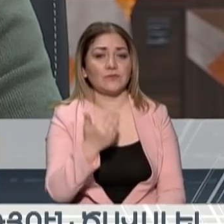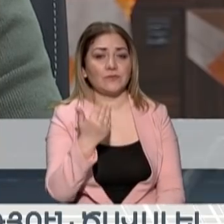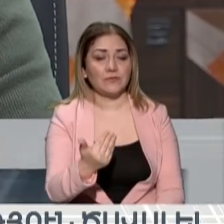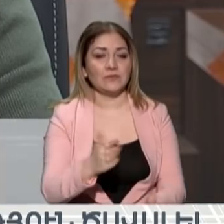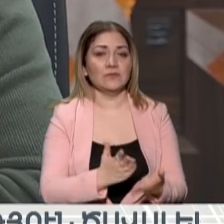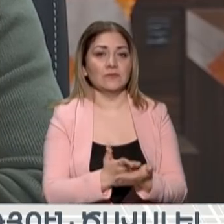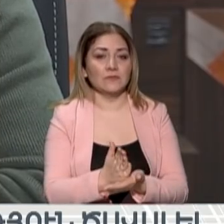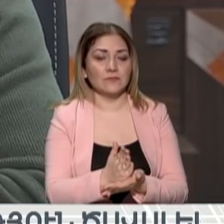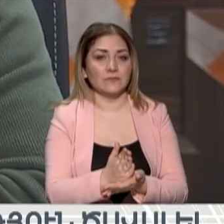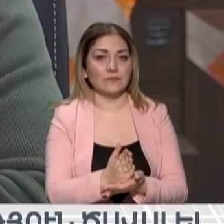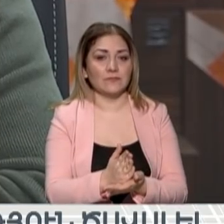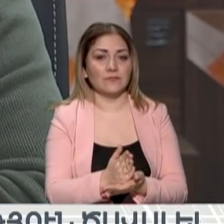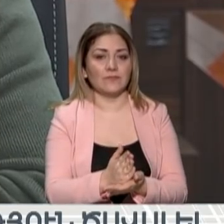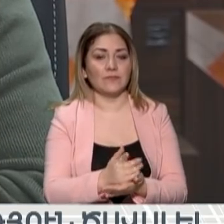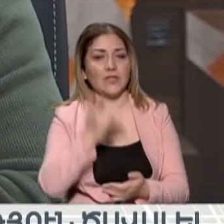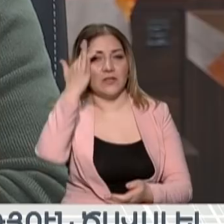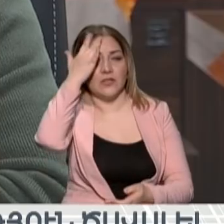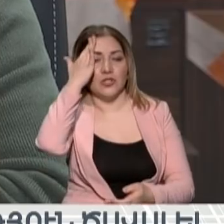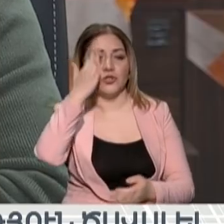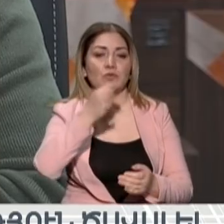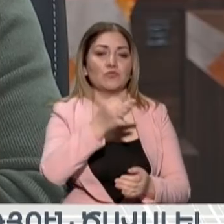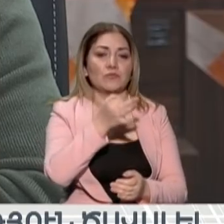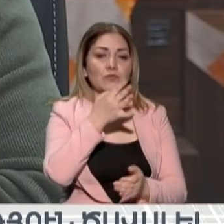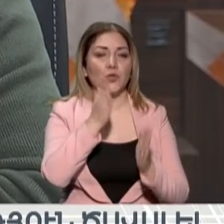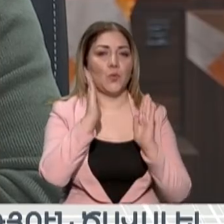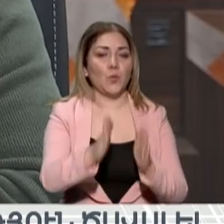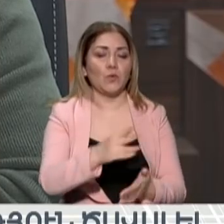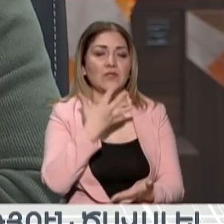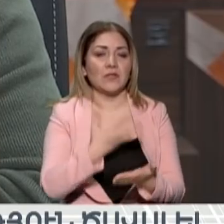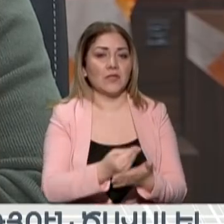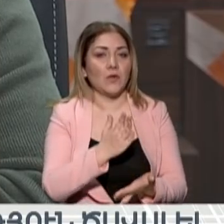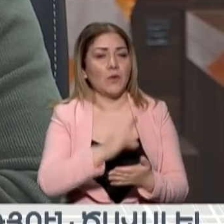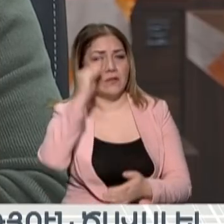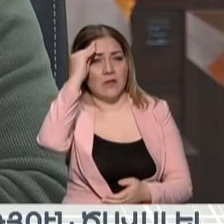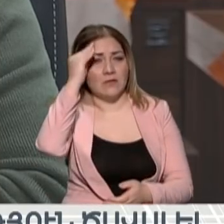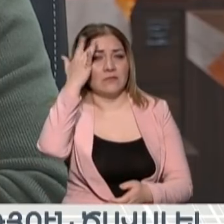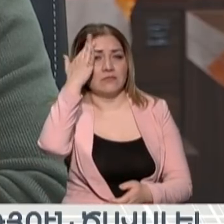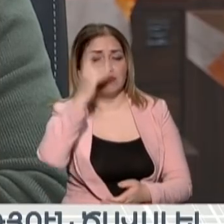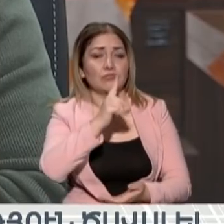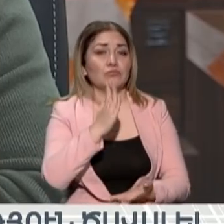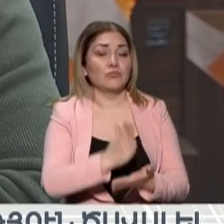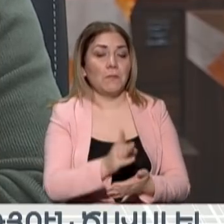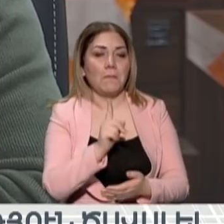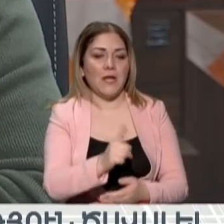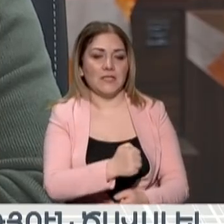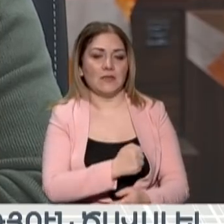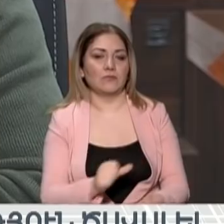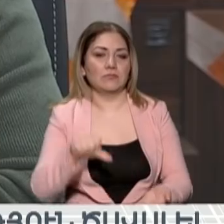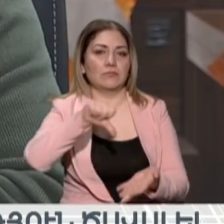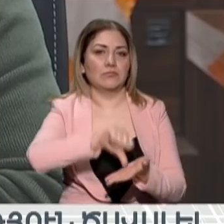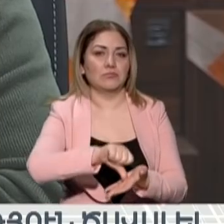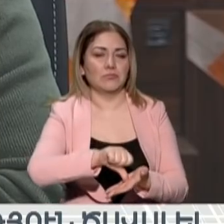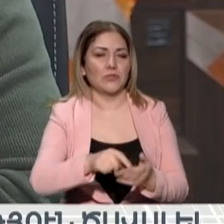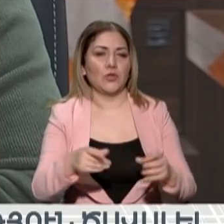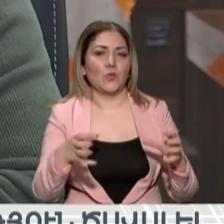քաղաքական գիծը, ճանապարհը, ռազմավարությունը, կարծիքը, տեսակետը, բայց դա չի նշանակում, որ